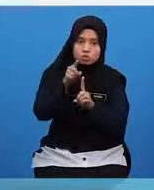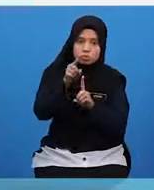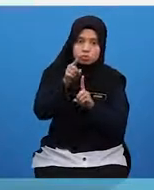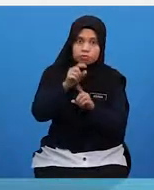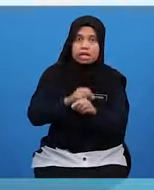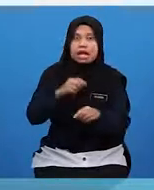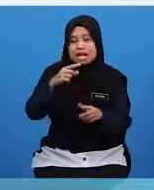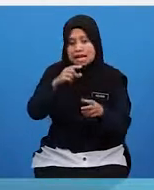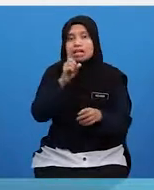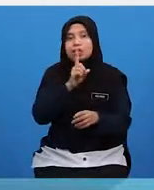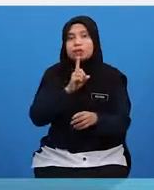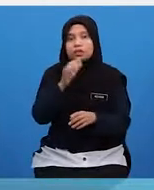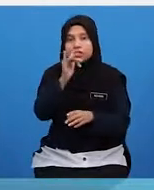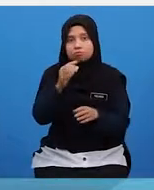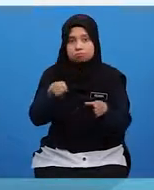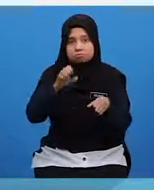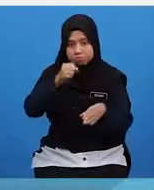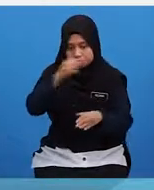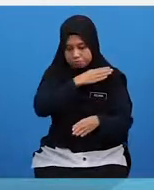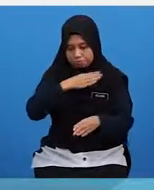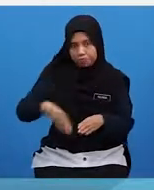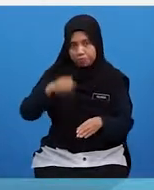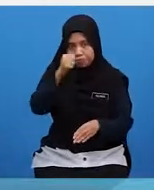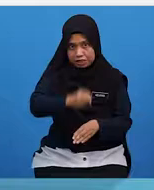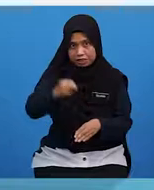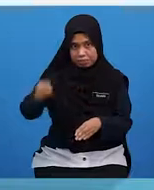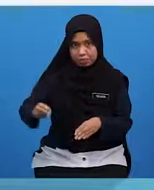sukatan lilin batik terap.